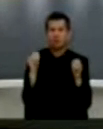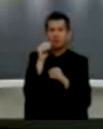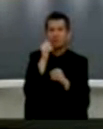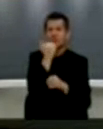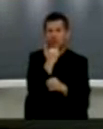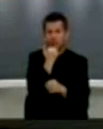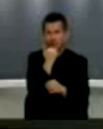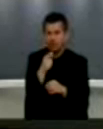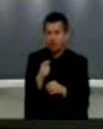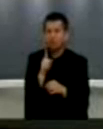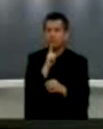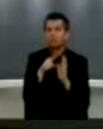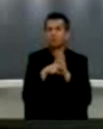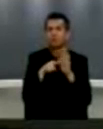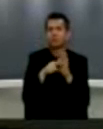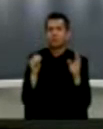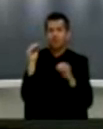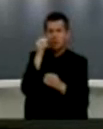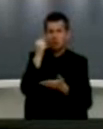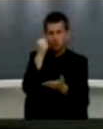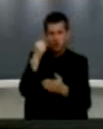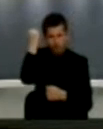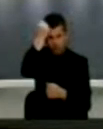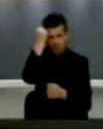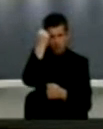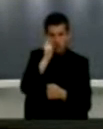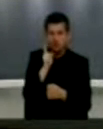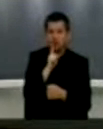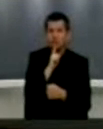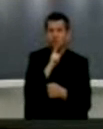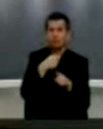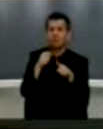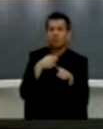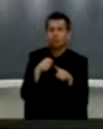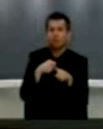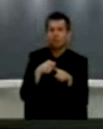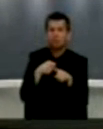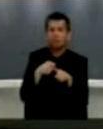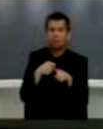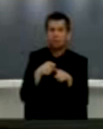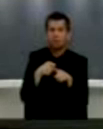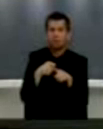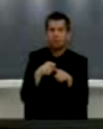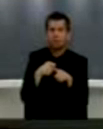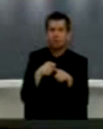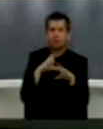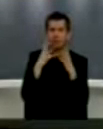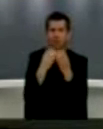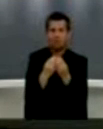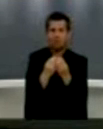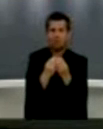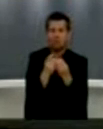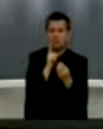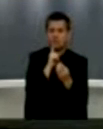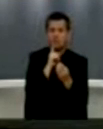private të cilat e dëmtojnë shumë më shumë buxhetin e Kosovës dhe nuk është shkuar në zgjedhjen që të zgjerohet rruga në anën